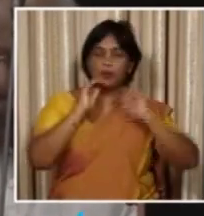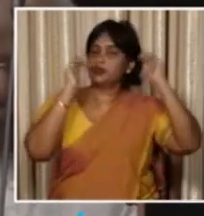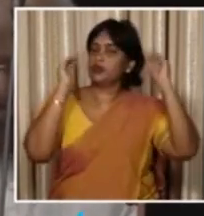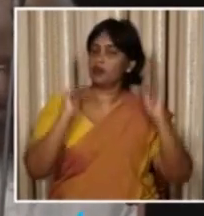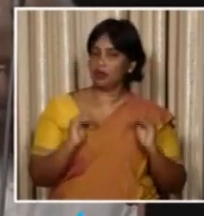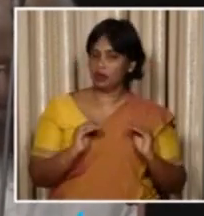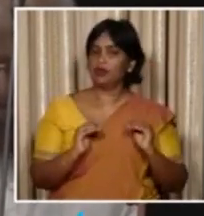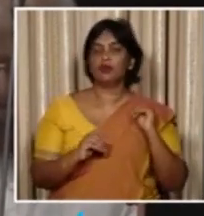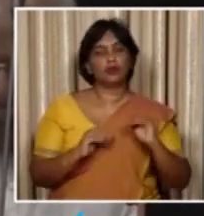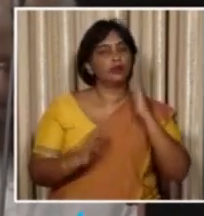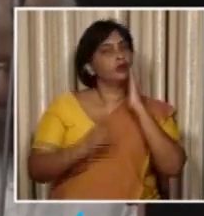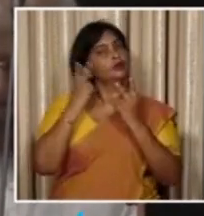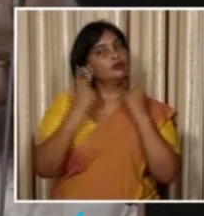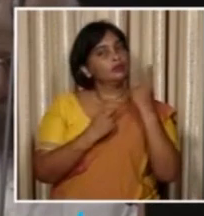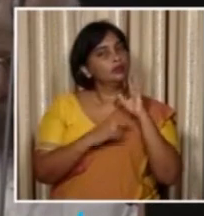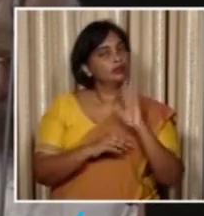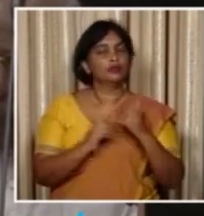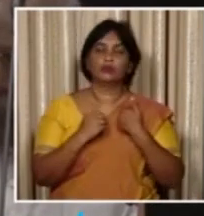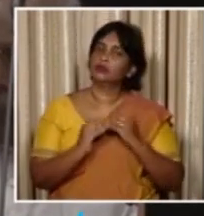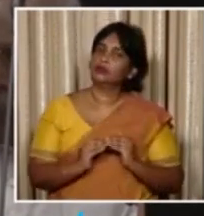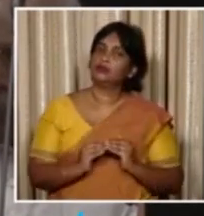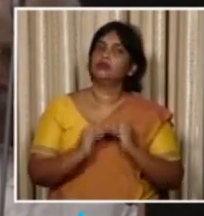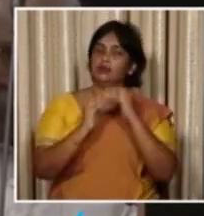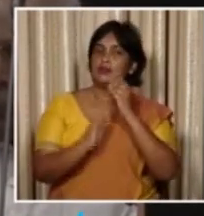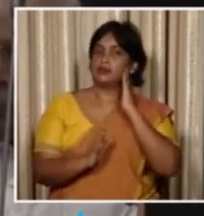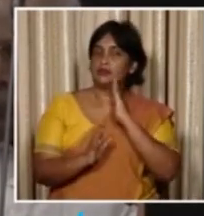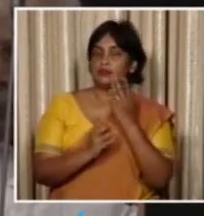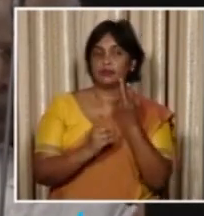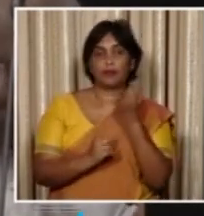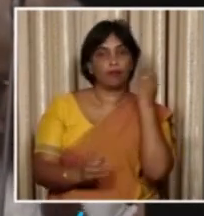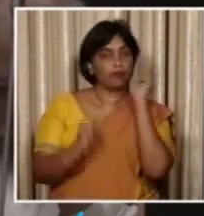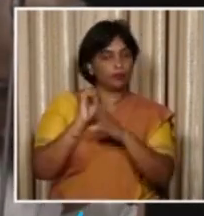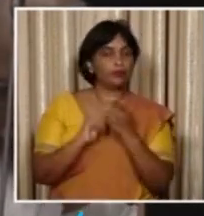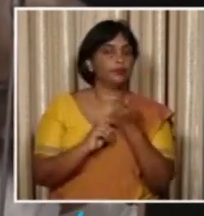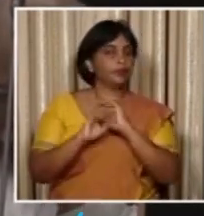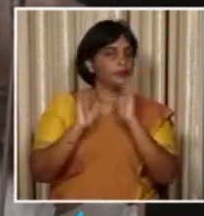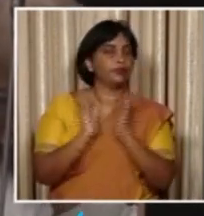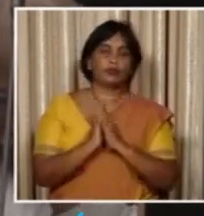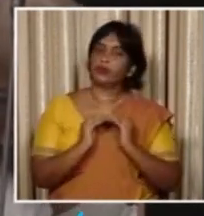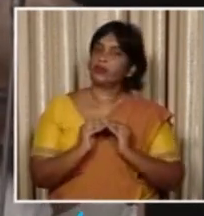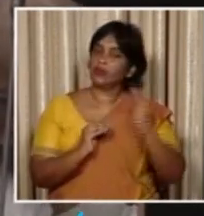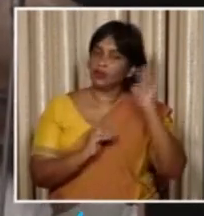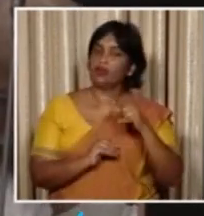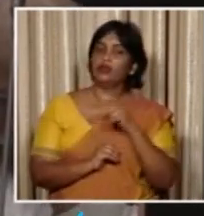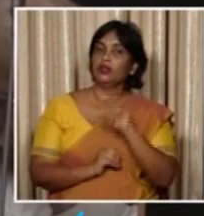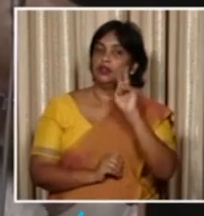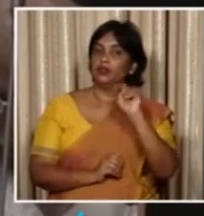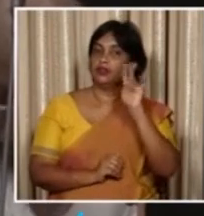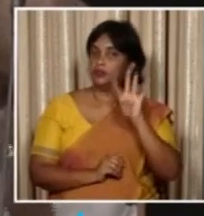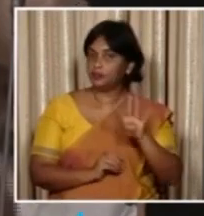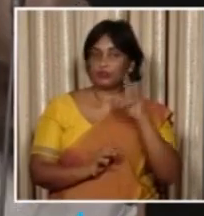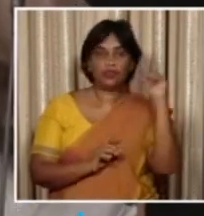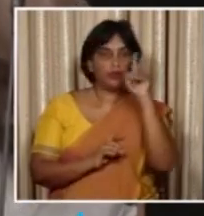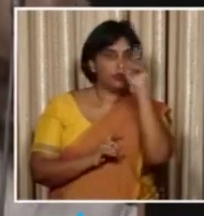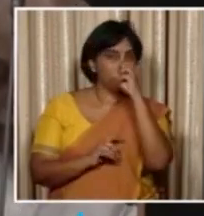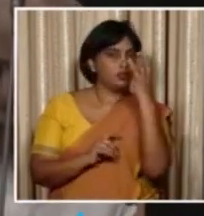ವೆಟಿಲ್ಲ ಸಂಚಾರಕ ವ್ಯಾಪಾರೇ ಪನಗನ್ನುಲ್ಲ ವಿದೇಶ ಶ್ರಮಿಕ ಅನ್ನುವನ್ನು ಮುದರ್ ಪ್ರಮಾಣ ಇಹಲ ನ್ಯಾಂಗ್ವಿಲ್ಲ ವಿಶ್ವ ವಿಸಿಯಾತರ ಪಲವೇನಿ